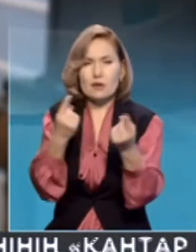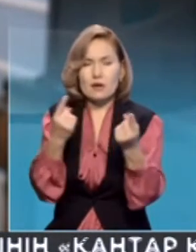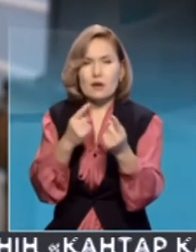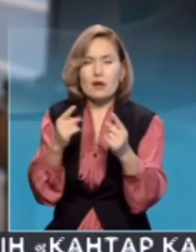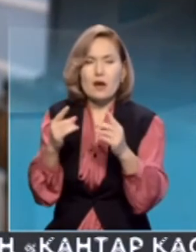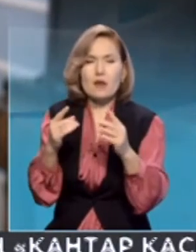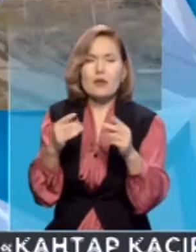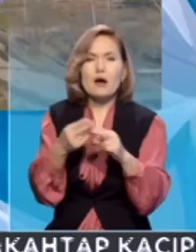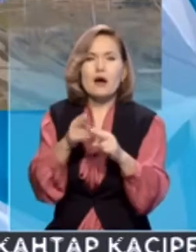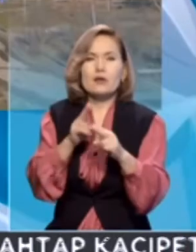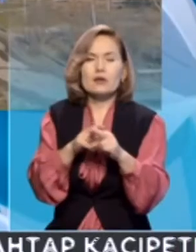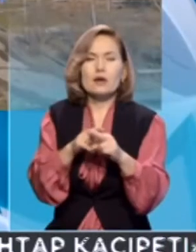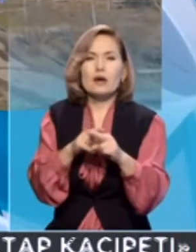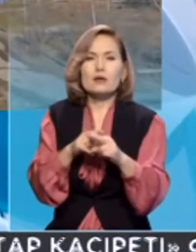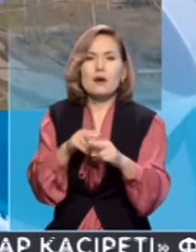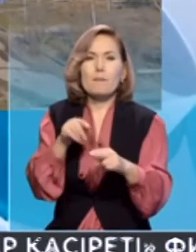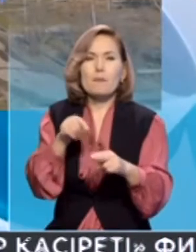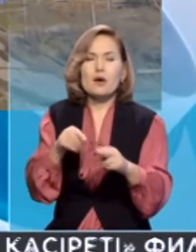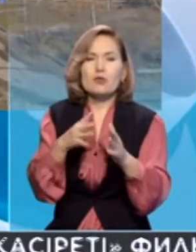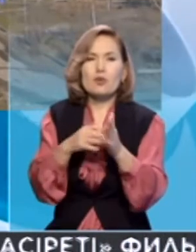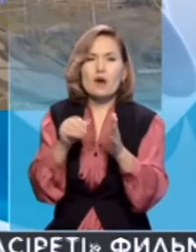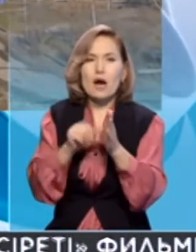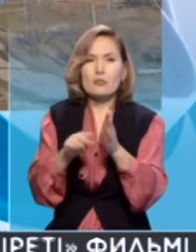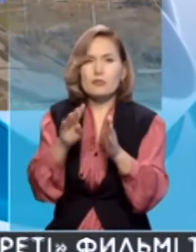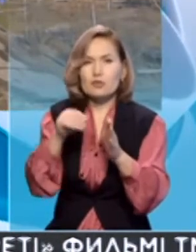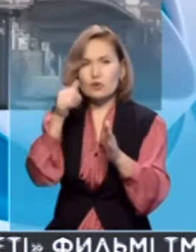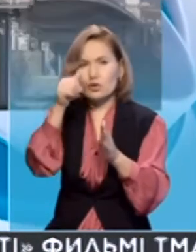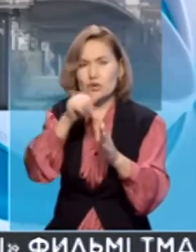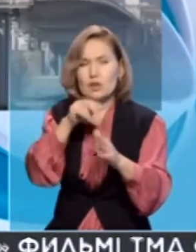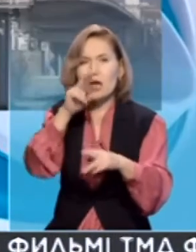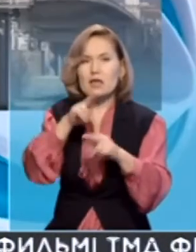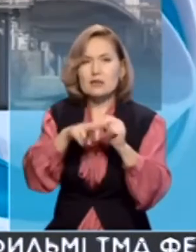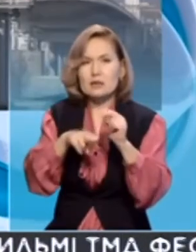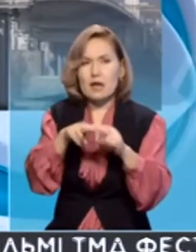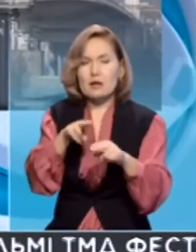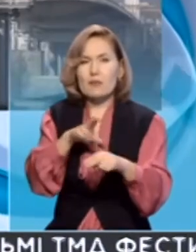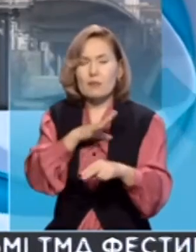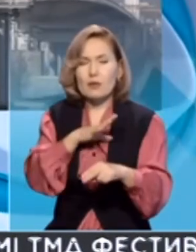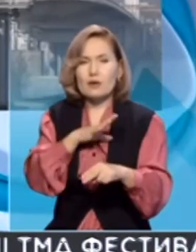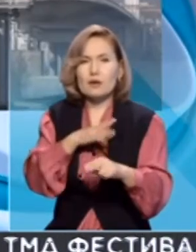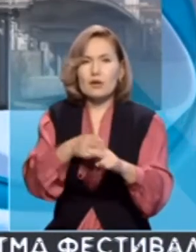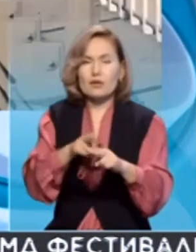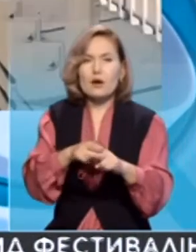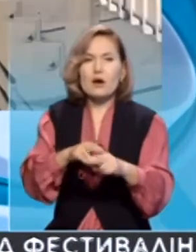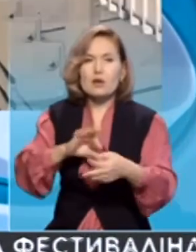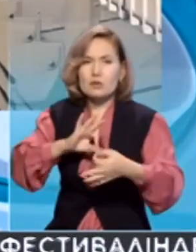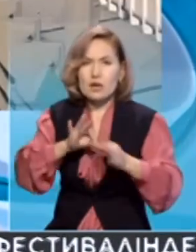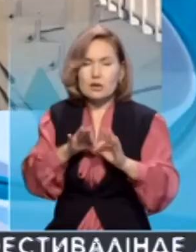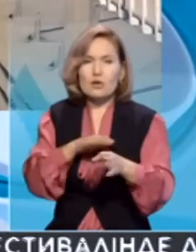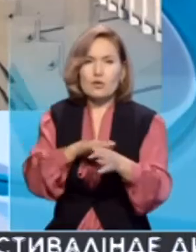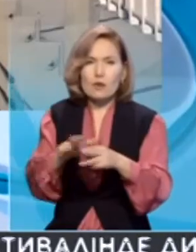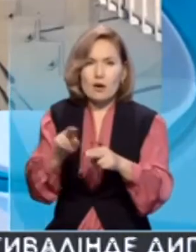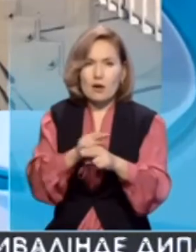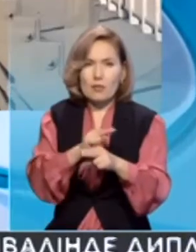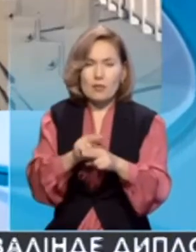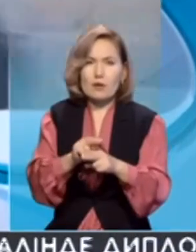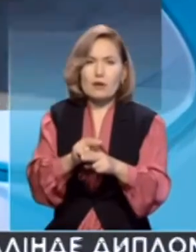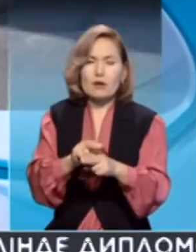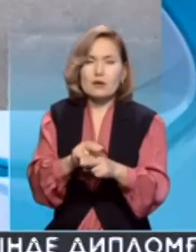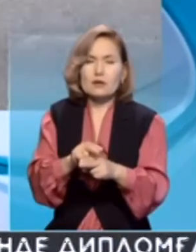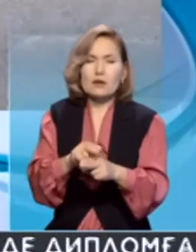1964 жылы салынған. Жүргізген техникалық сараптама нәтижесі бойынша ол күрделі жөндеуден өткізуге